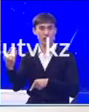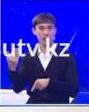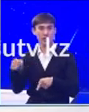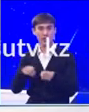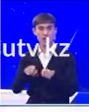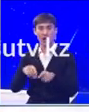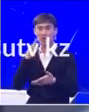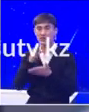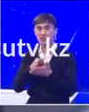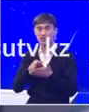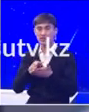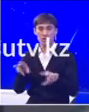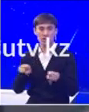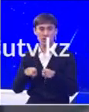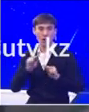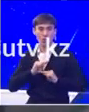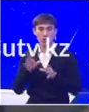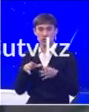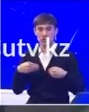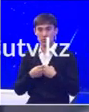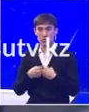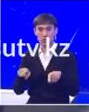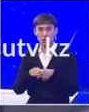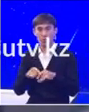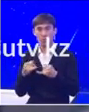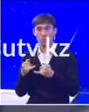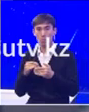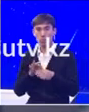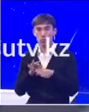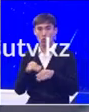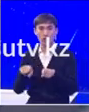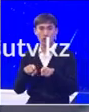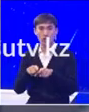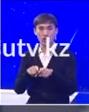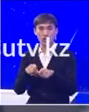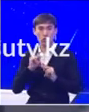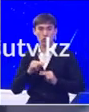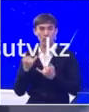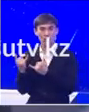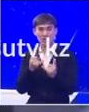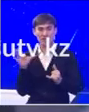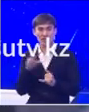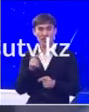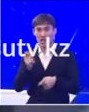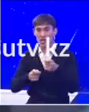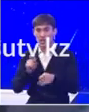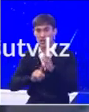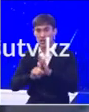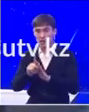одинаково ответственно относилась как к работе, так и к семье. За такой подход к работе ее уважали все, начиная от обычных доярок и